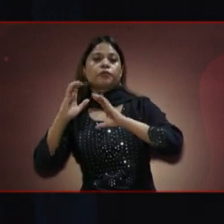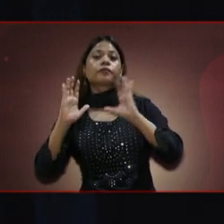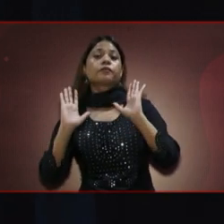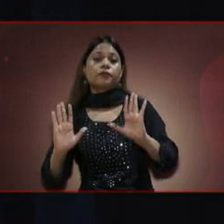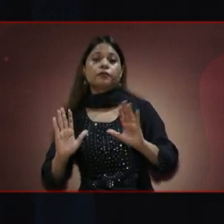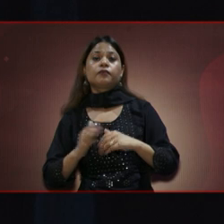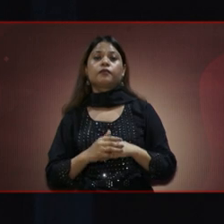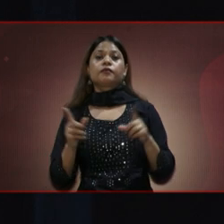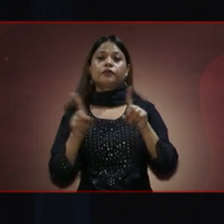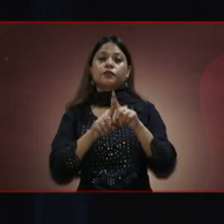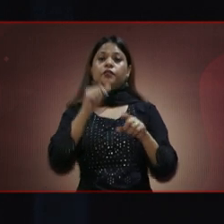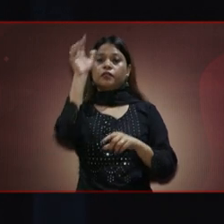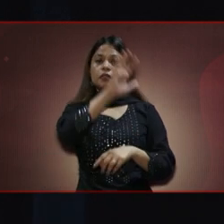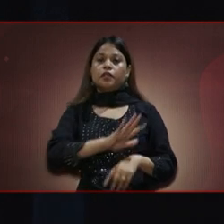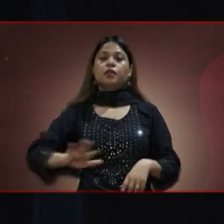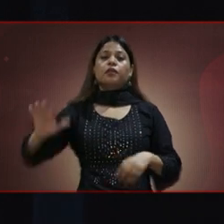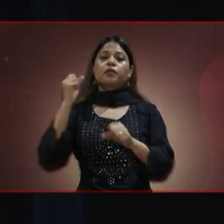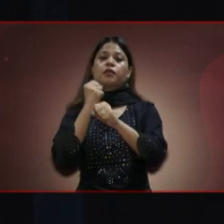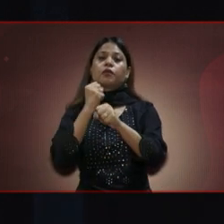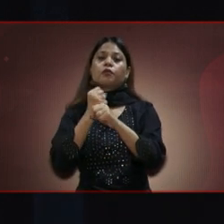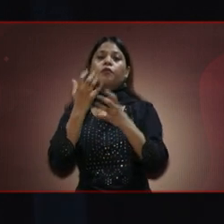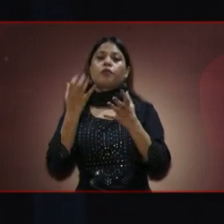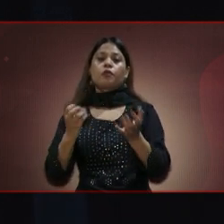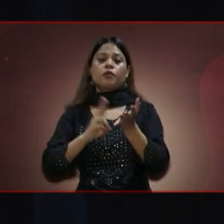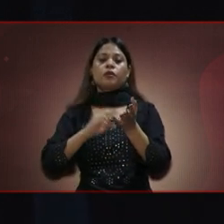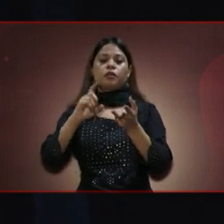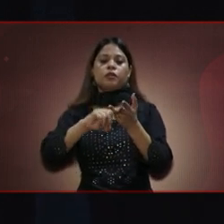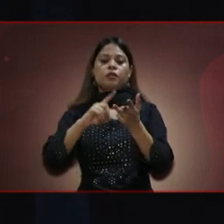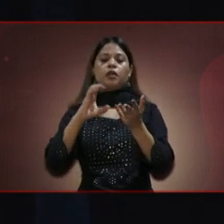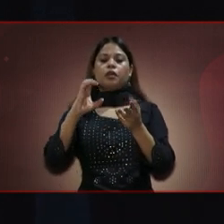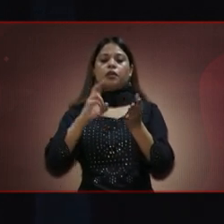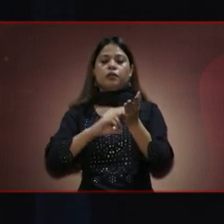उसके अंदर सरकार NCERT प्राइमर बनाती है।